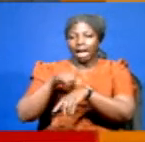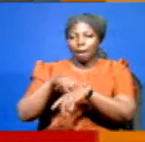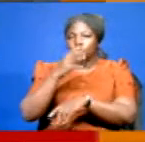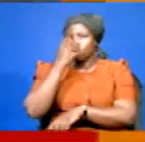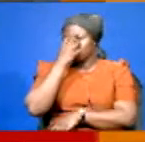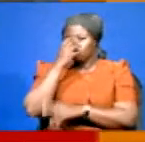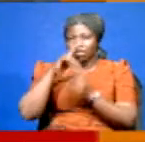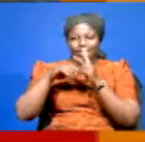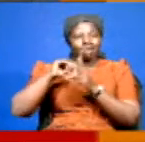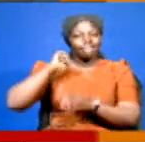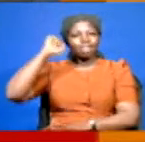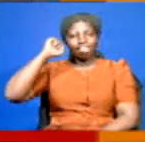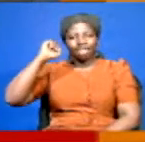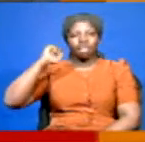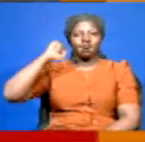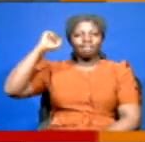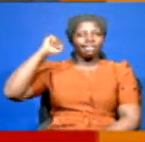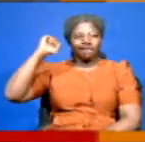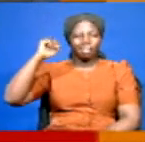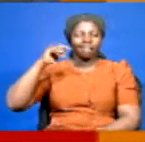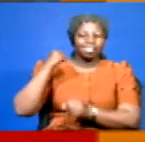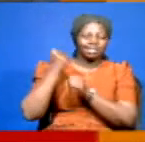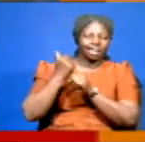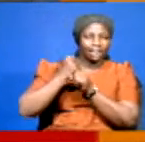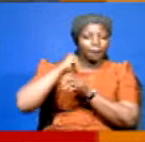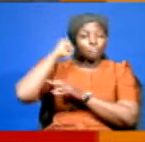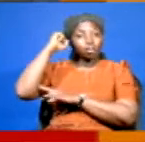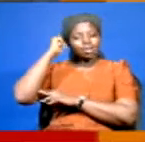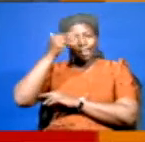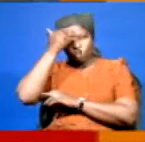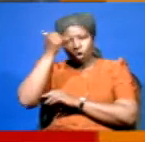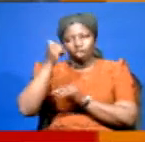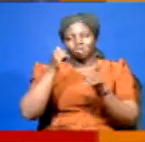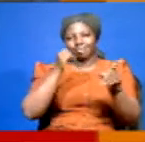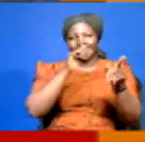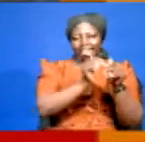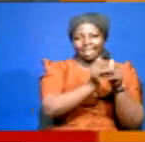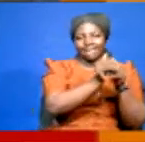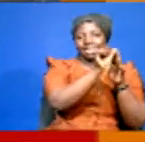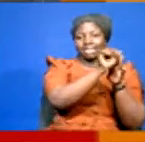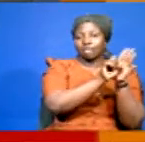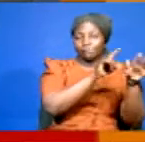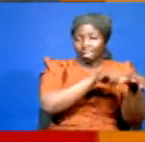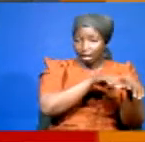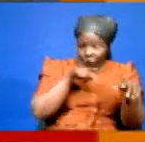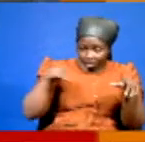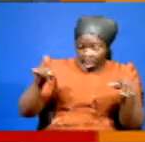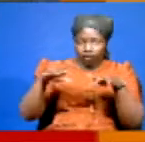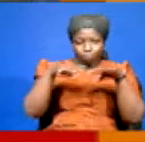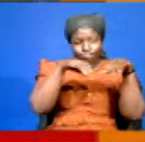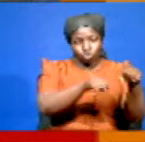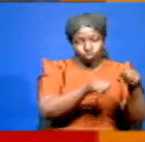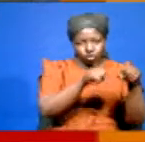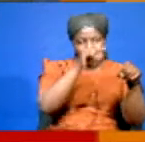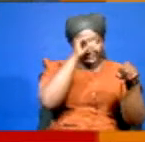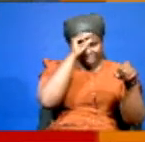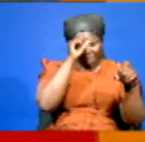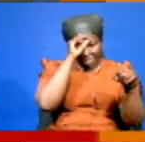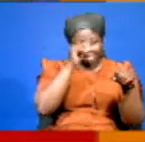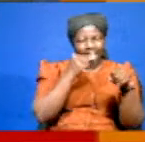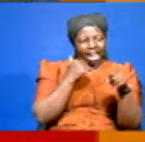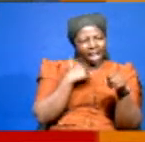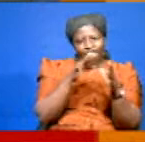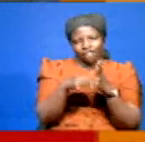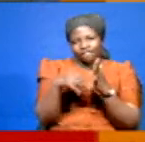siasa, alipiga siasa akasahau kuna uongozi. Na kwa hivyo alipoingia katika serikali ameshindwa kutimiza